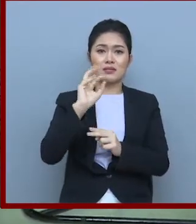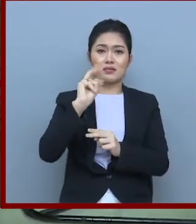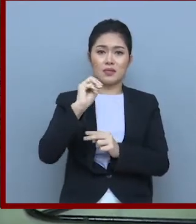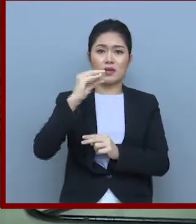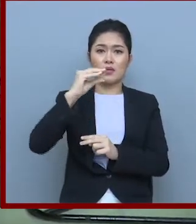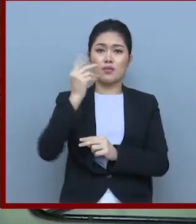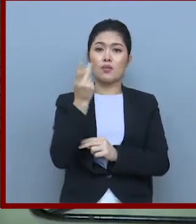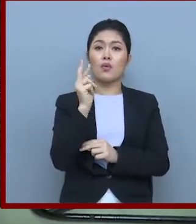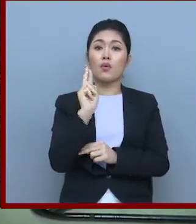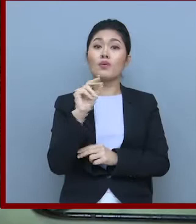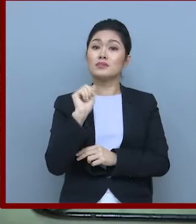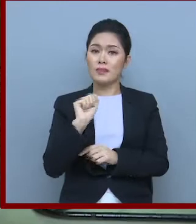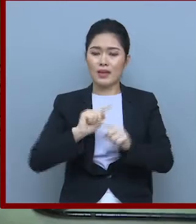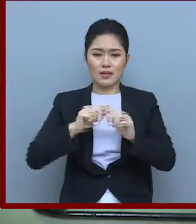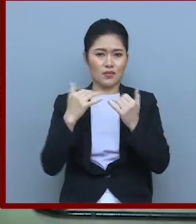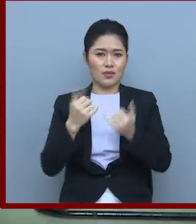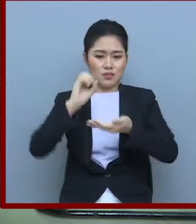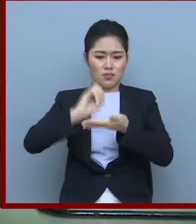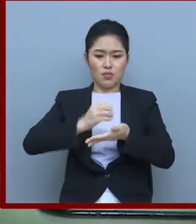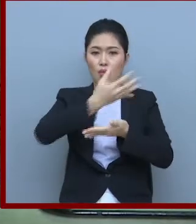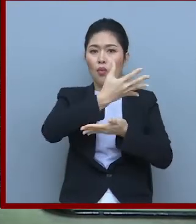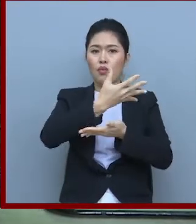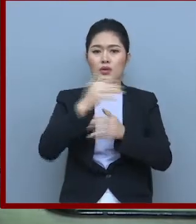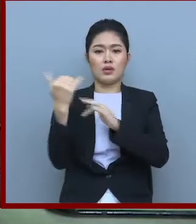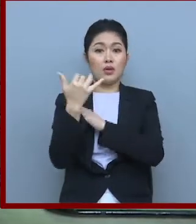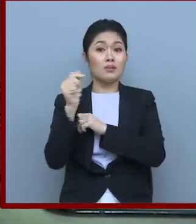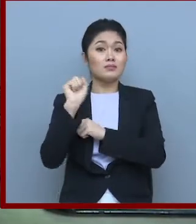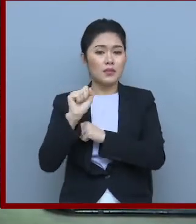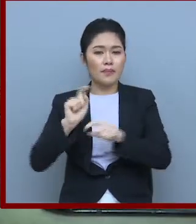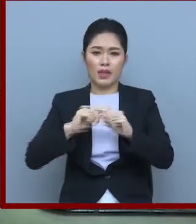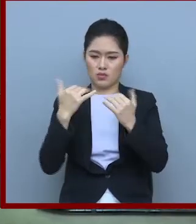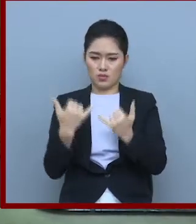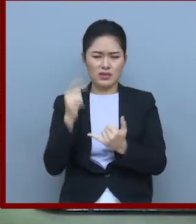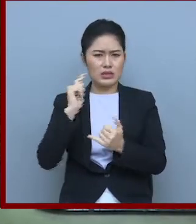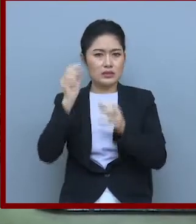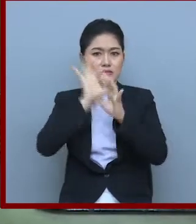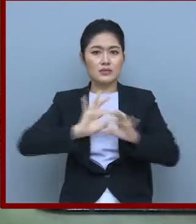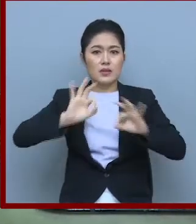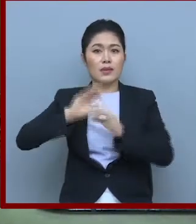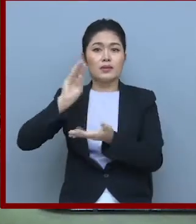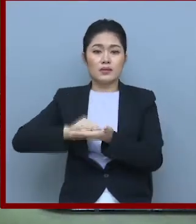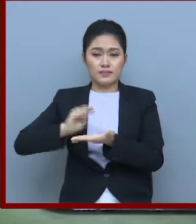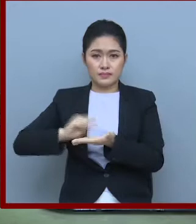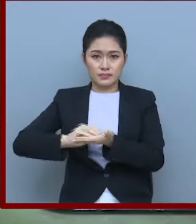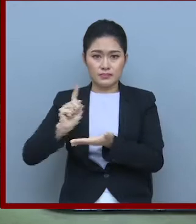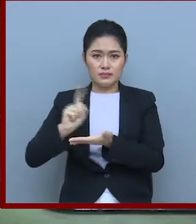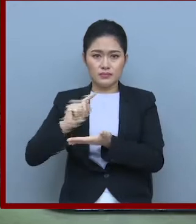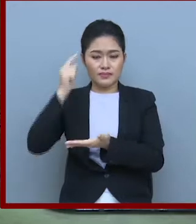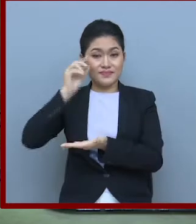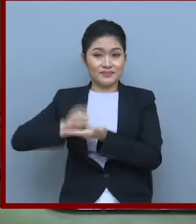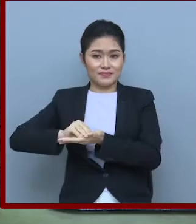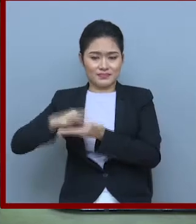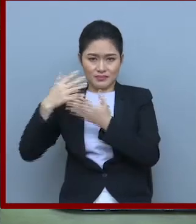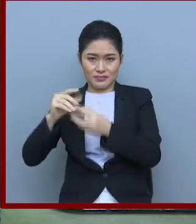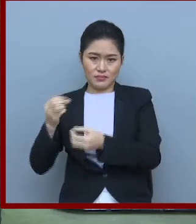ครั้งนี้นะครับมันไม่ใช่แค่การแสดงผลครับเราต้องเอาไปจัดเก็บนะครับเพื่อส่ง